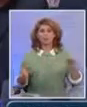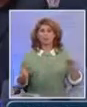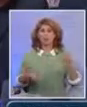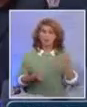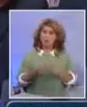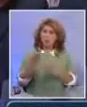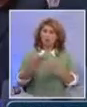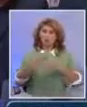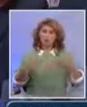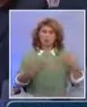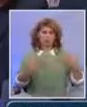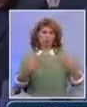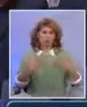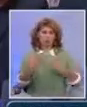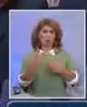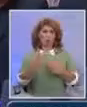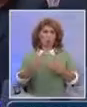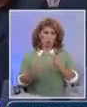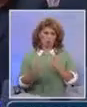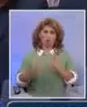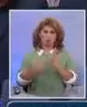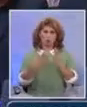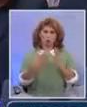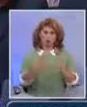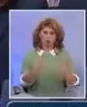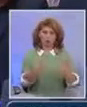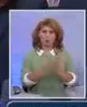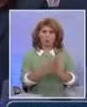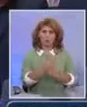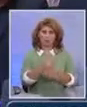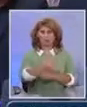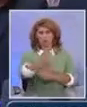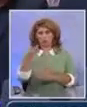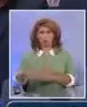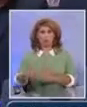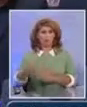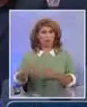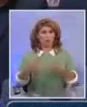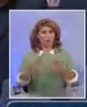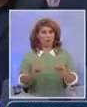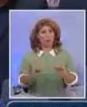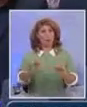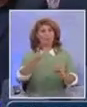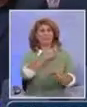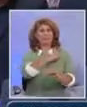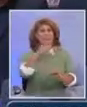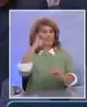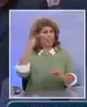κόσμου, από το 1815 έως σήμερα. Διδάσκεται στην τρίτη ηλικίου. Και στη σελίδα